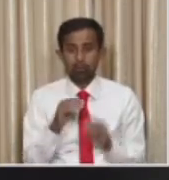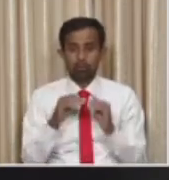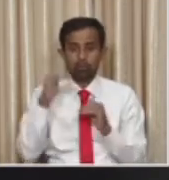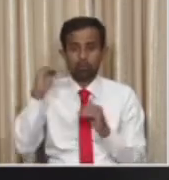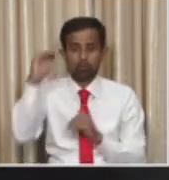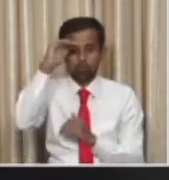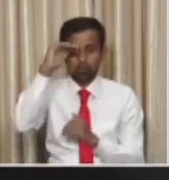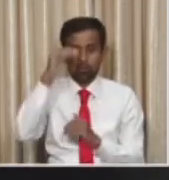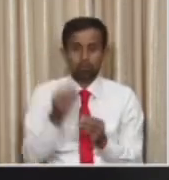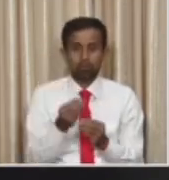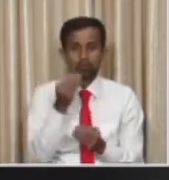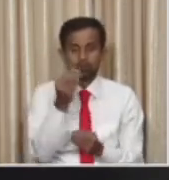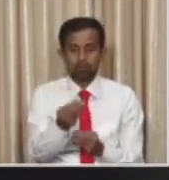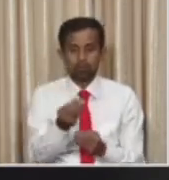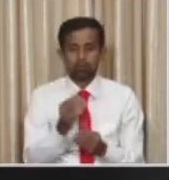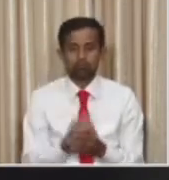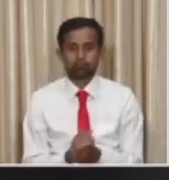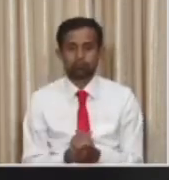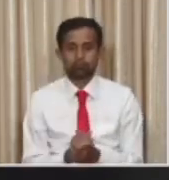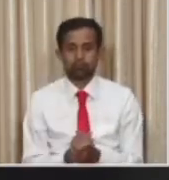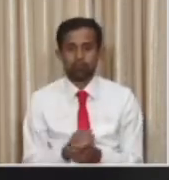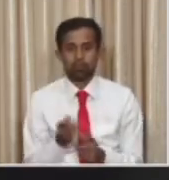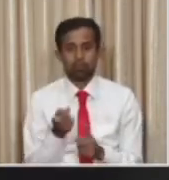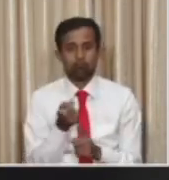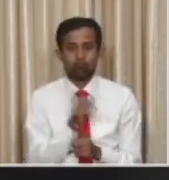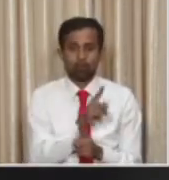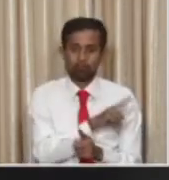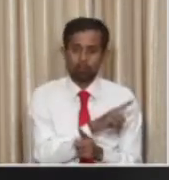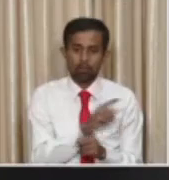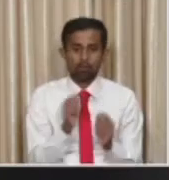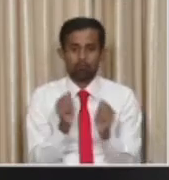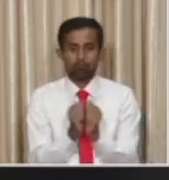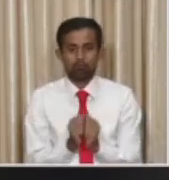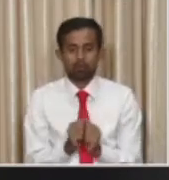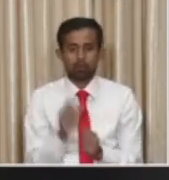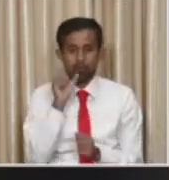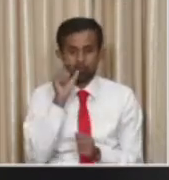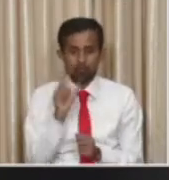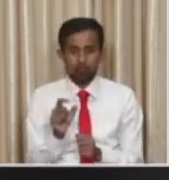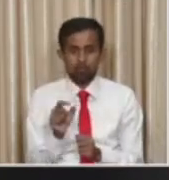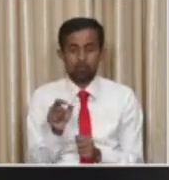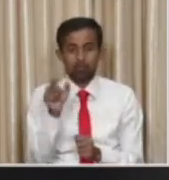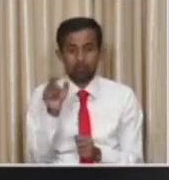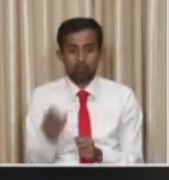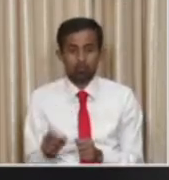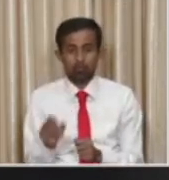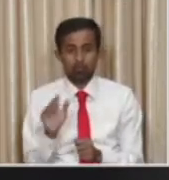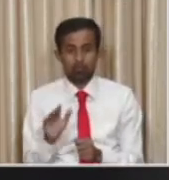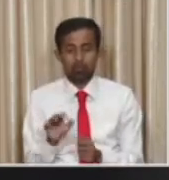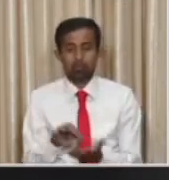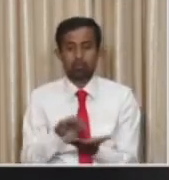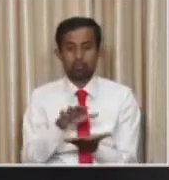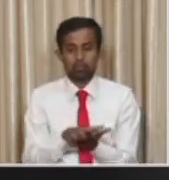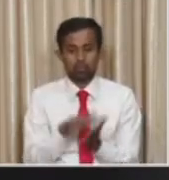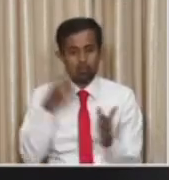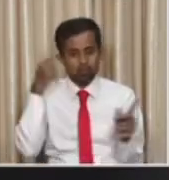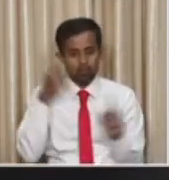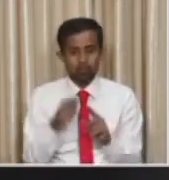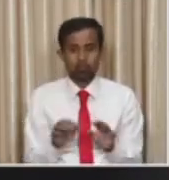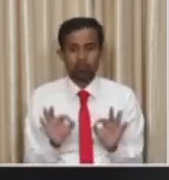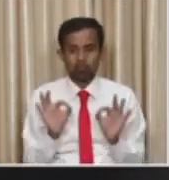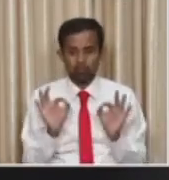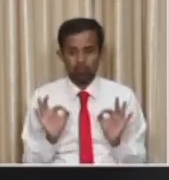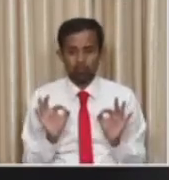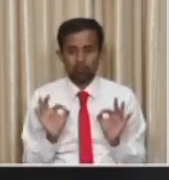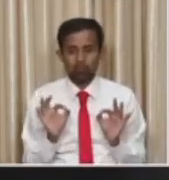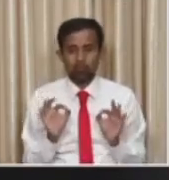වීම, ඒ අයගේ අනිත් කටයුතු සලකලා බලද්දී ඒ අයගේ තීන්දුව සම්බන්ධයෙන් ගුණාත්මක